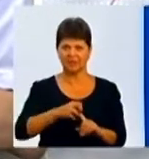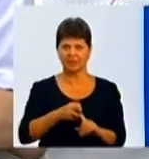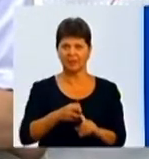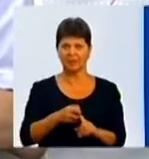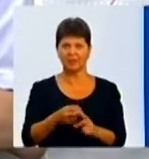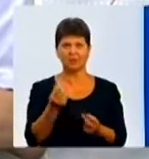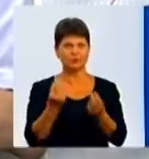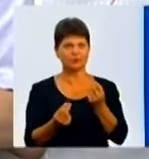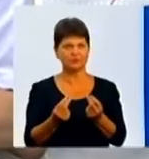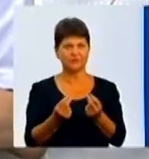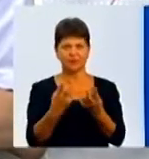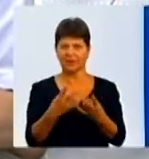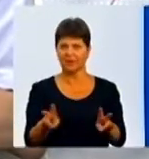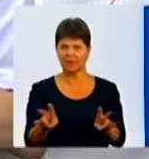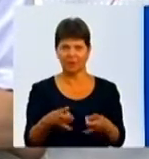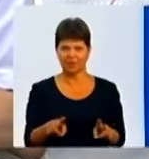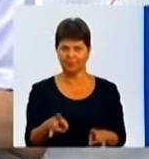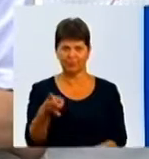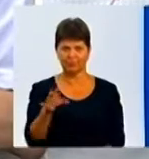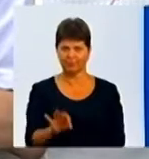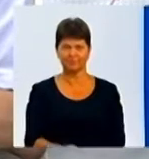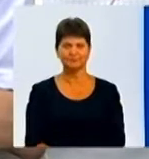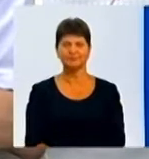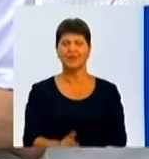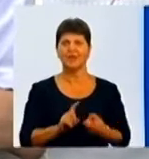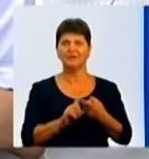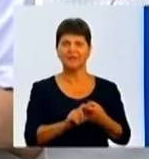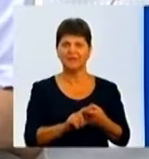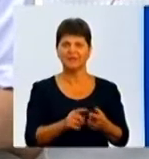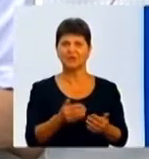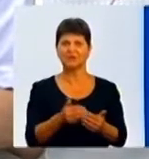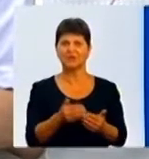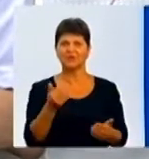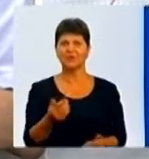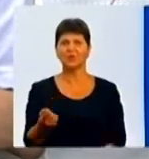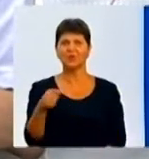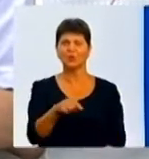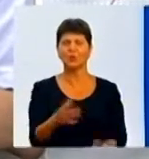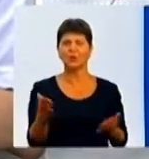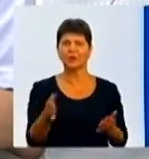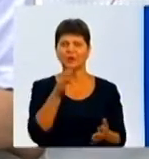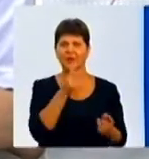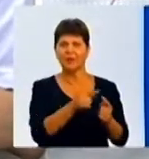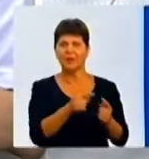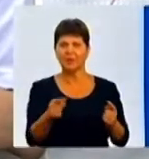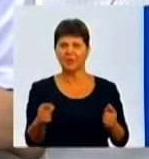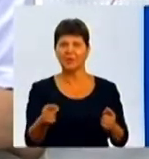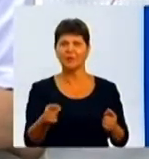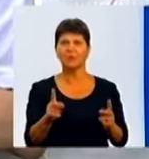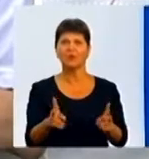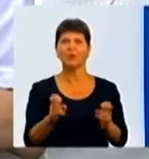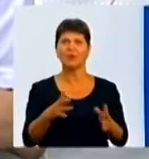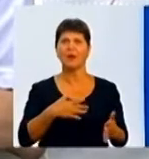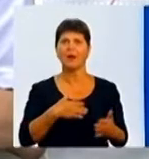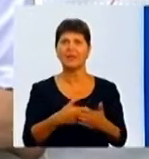не потрібно. В залежності від того, який період проводиться і як інтенсивно в нього розвиваються